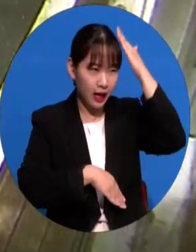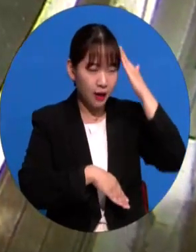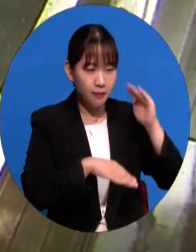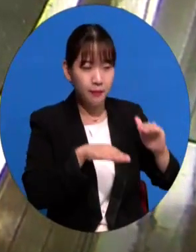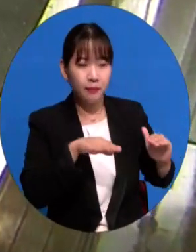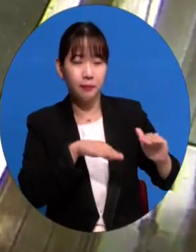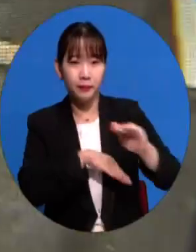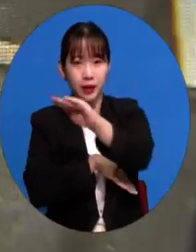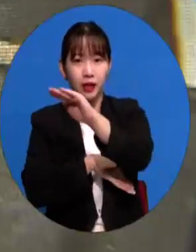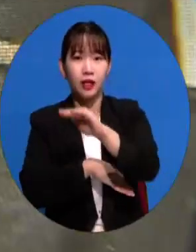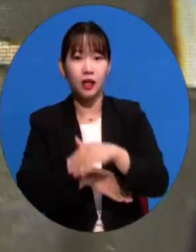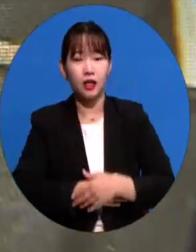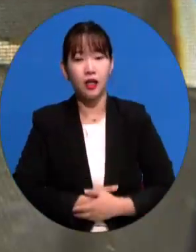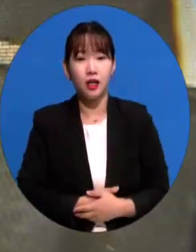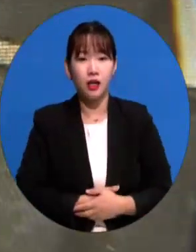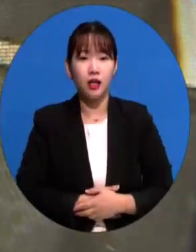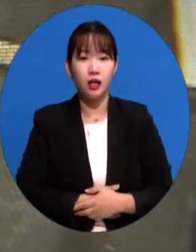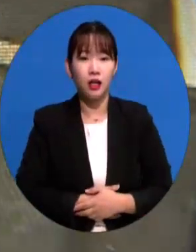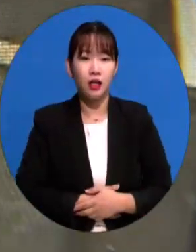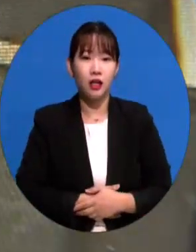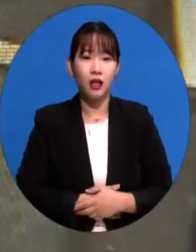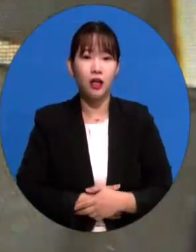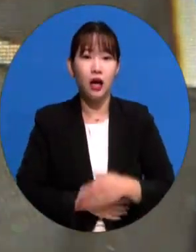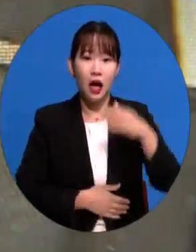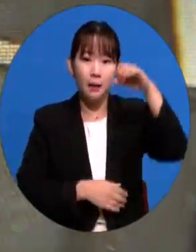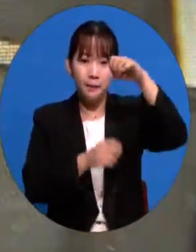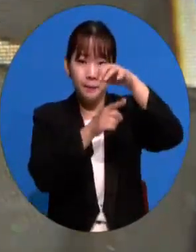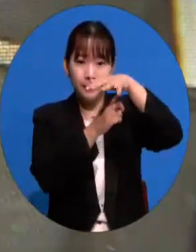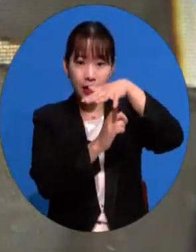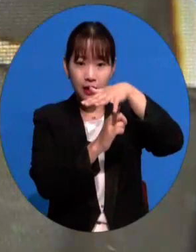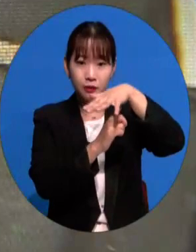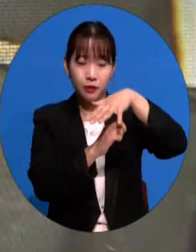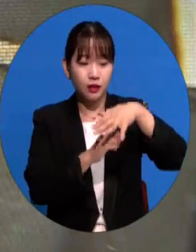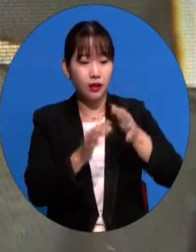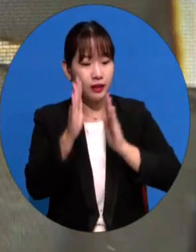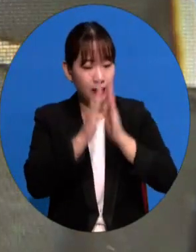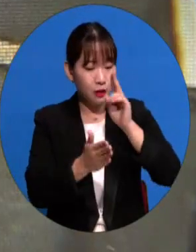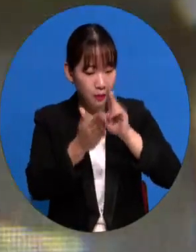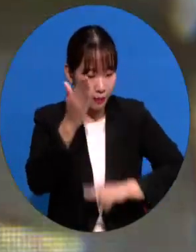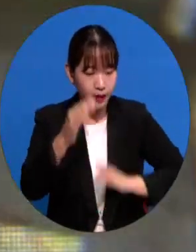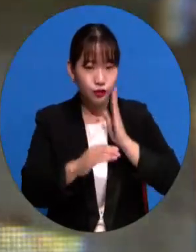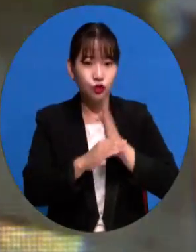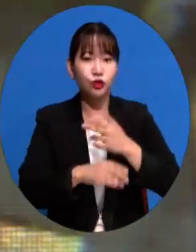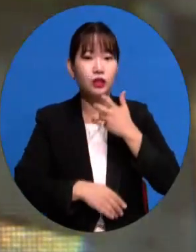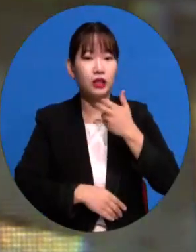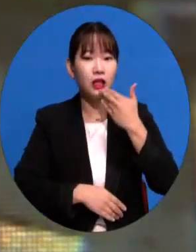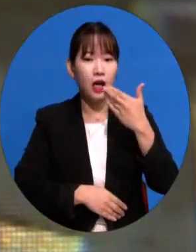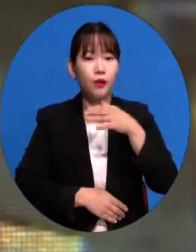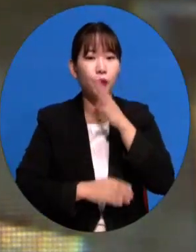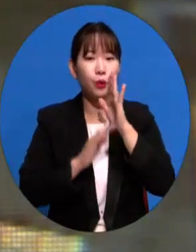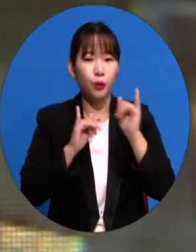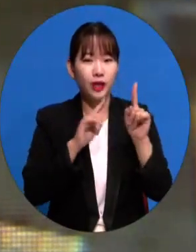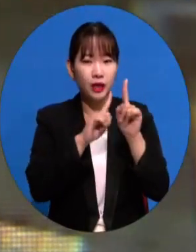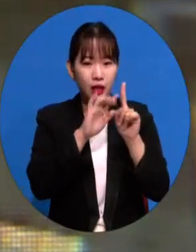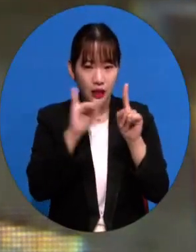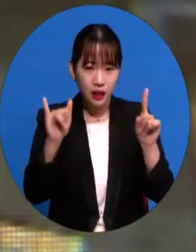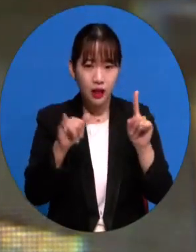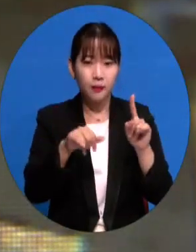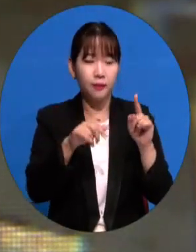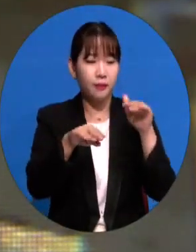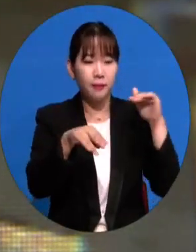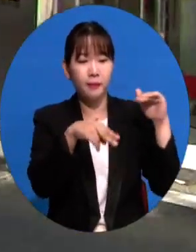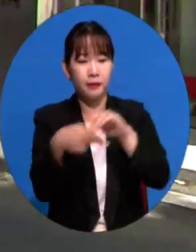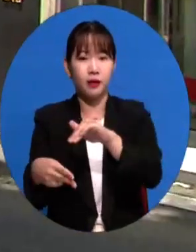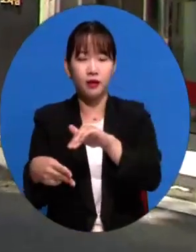차량이 질주해 옵니다. 인도를 뚫고 파라솔 그늘 밑에서 채소를 내다 팔던 79살 노인 한 명을 그대로